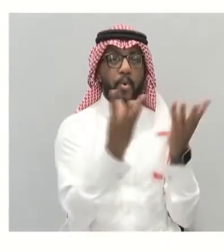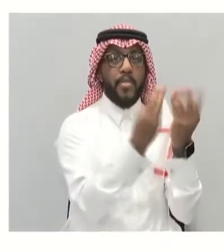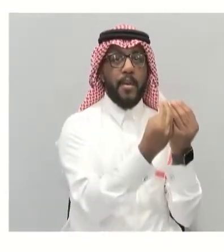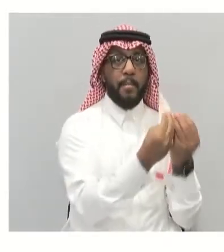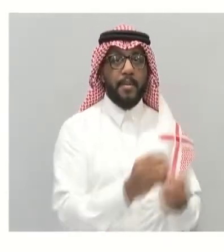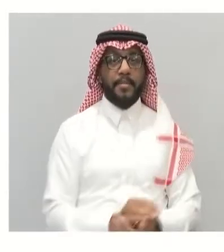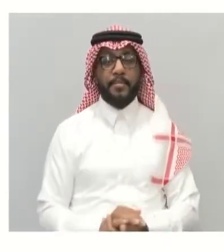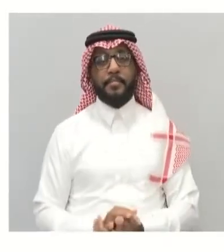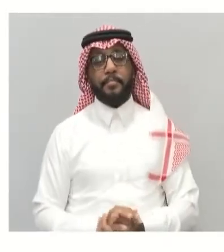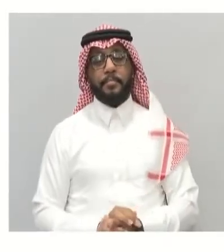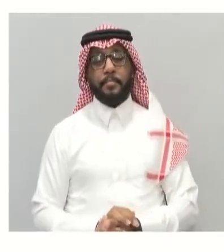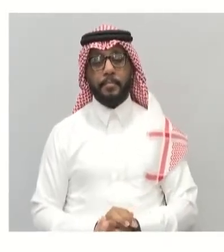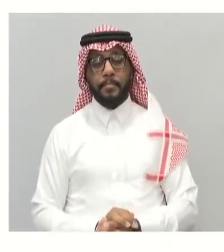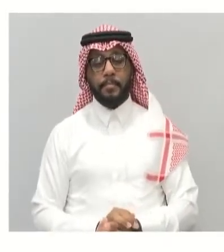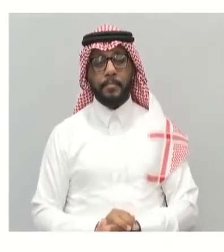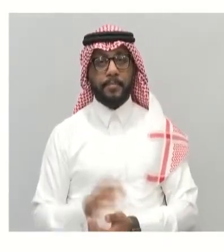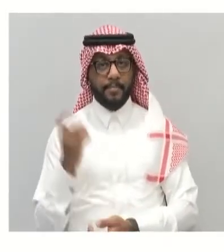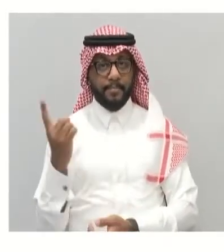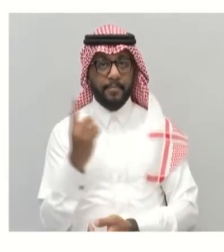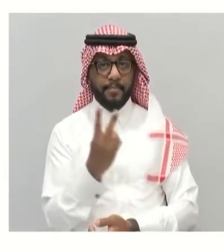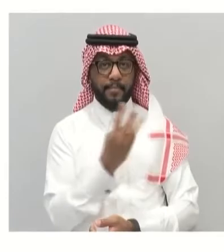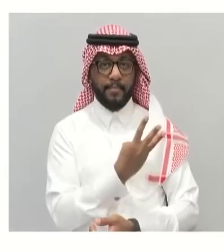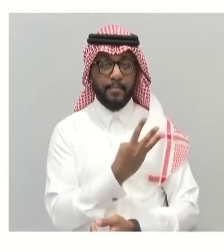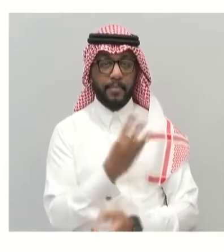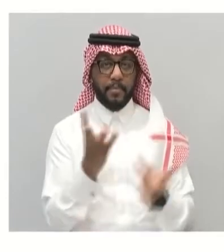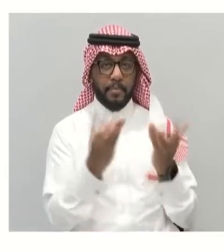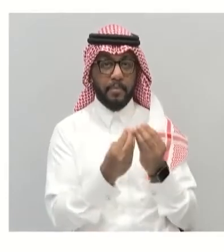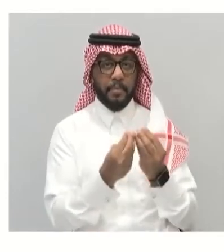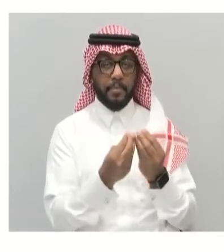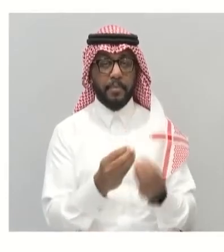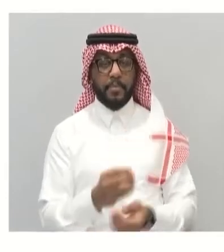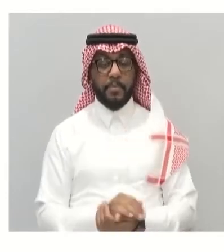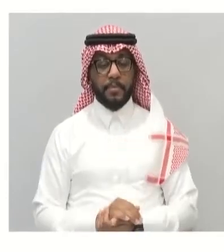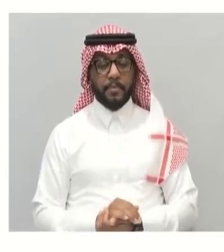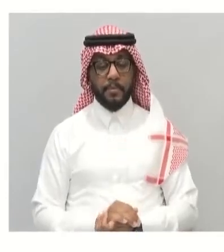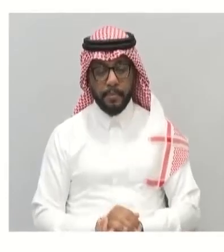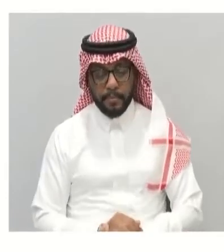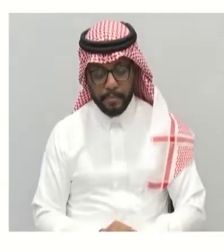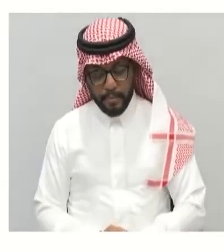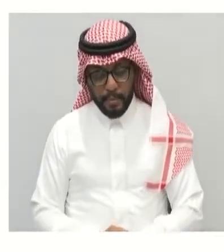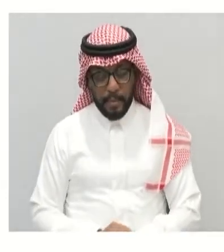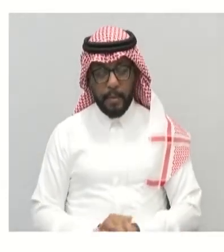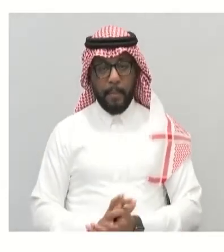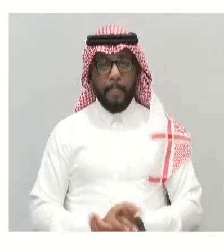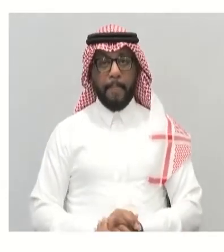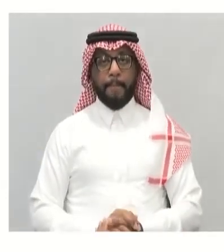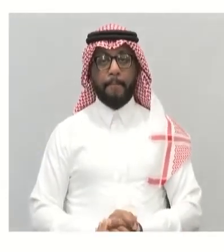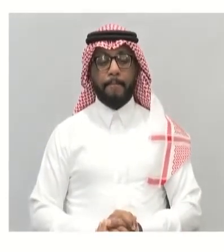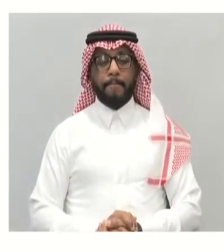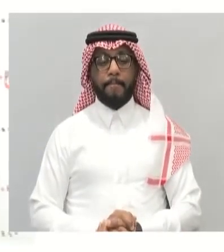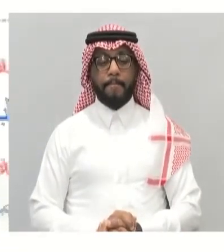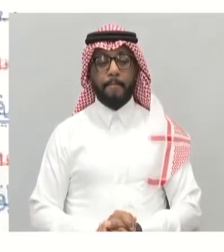الحال مفرد سيكون الحال ايضا مفرد واذا كان مثنى سيكون مثنى واذا كان جمع سيكون